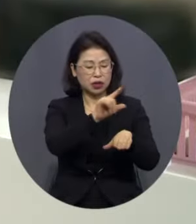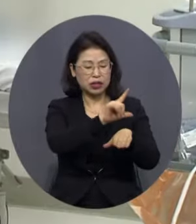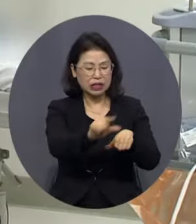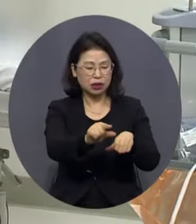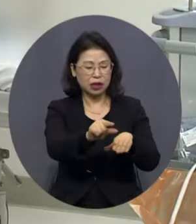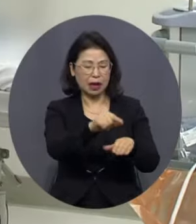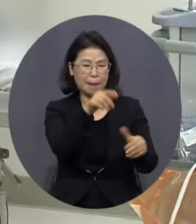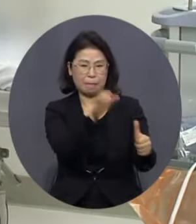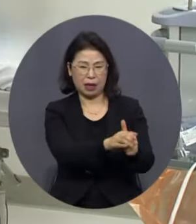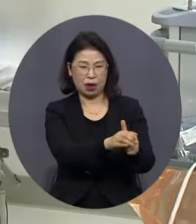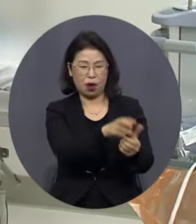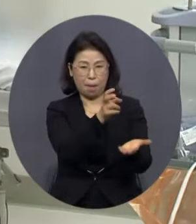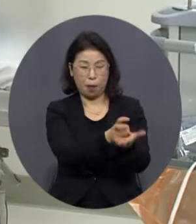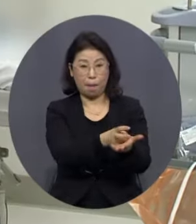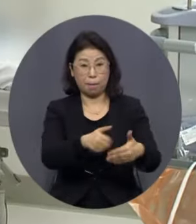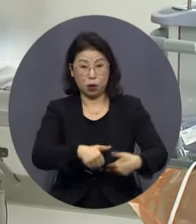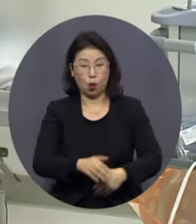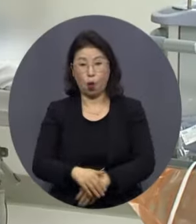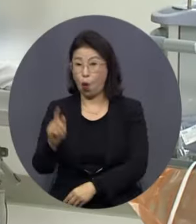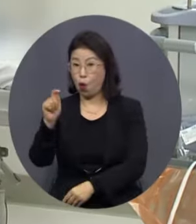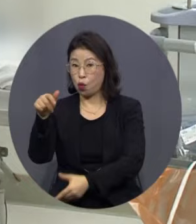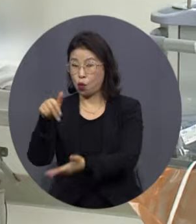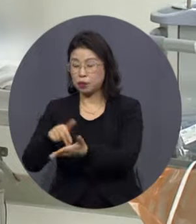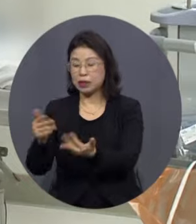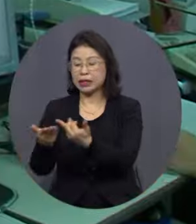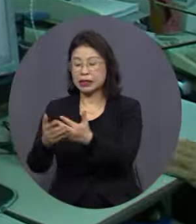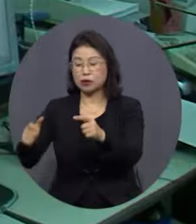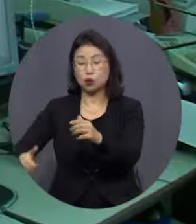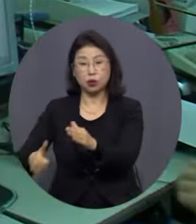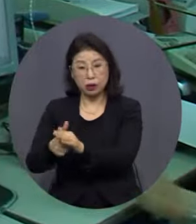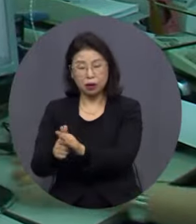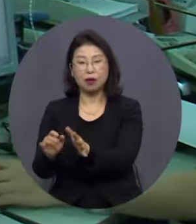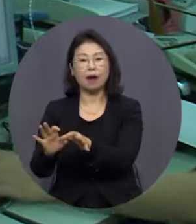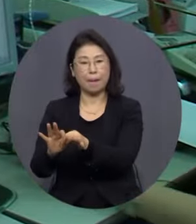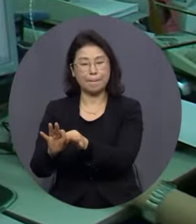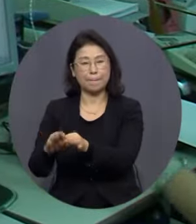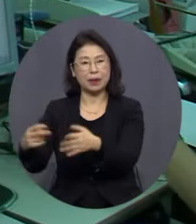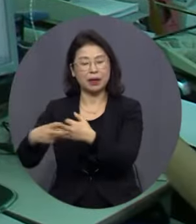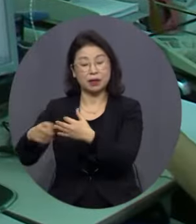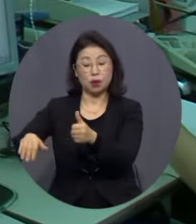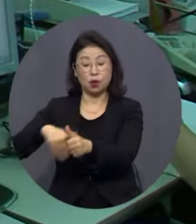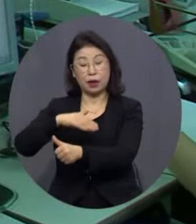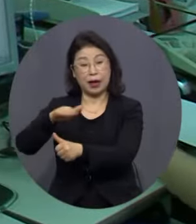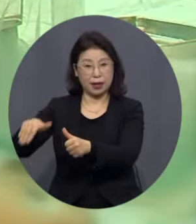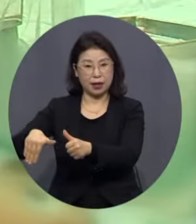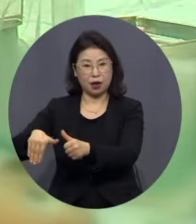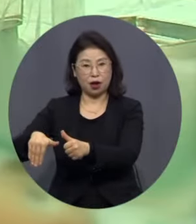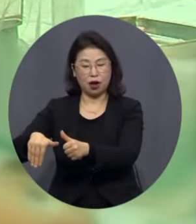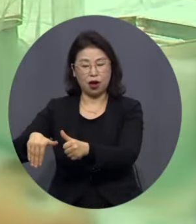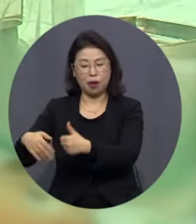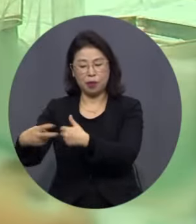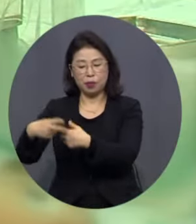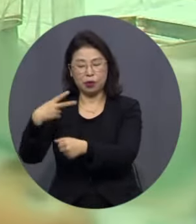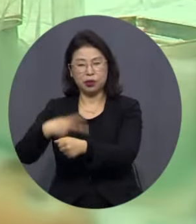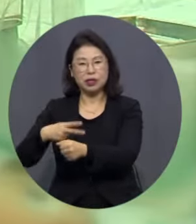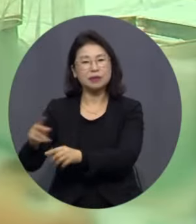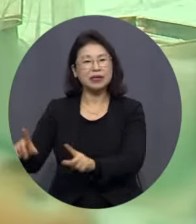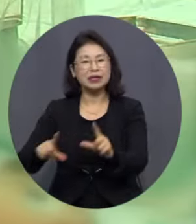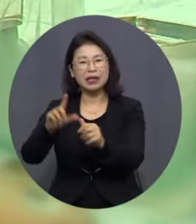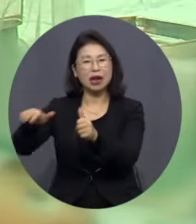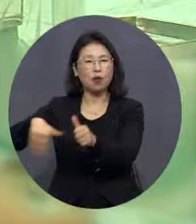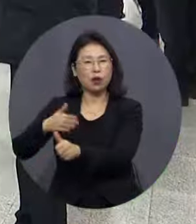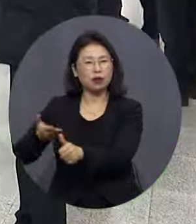제도를 고광철 후보는 제주만의 색을 살린 의료인력 정주환경 조성을